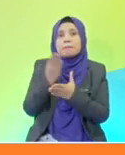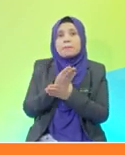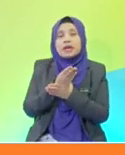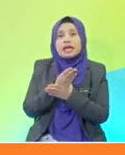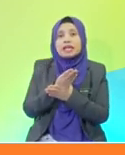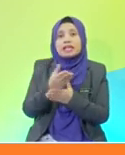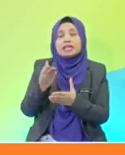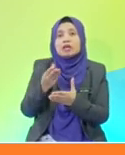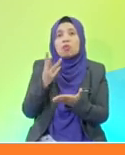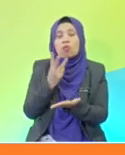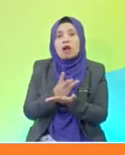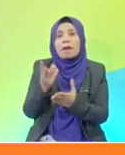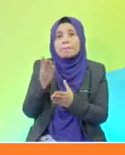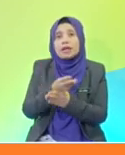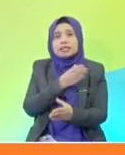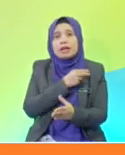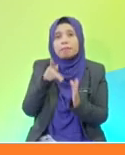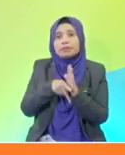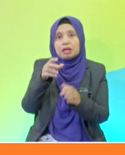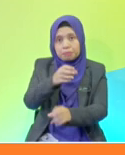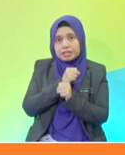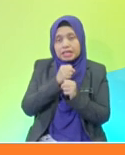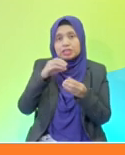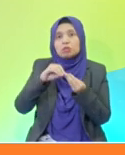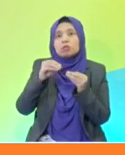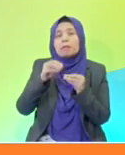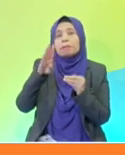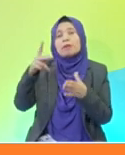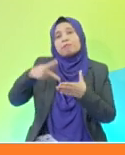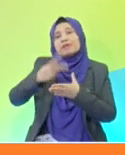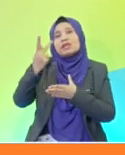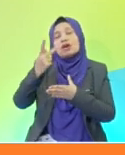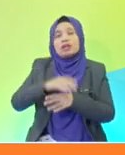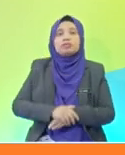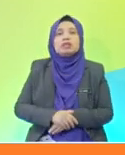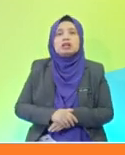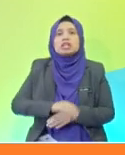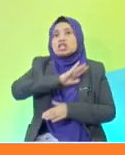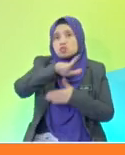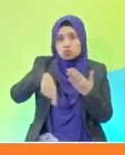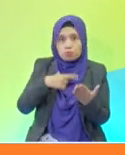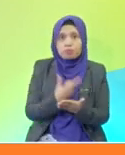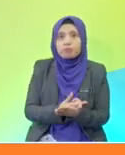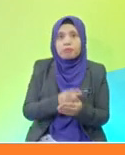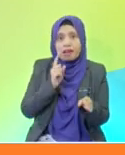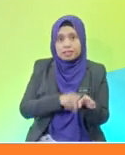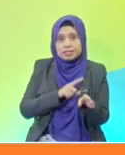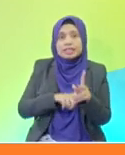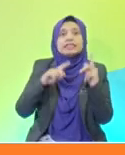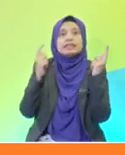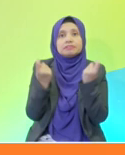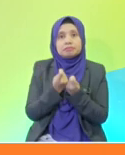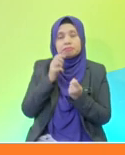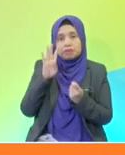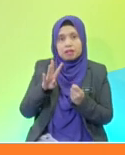uang bank dan pendapatan individu dan pengeluaran so secara keseluruhannya semasa di tingkat tempat